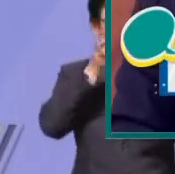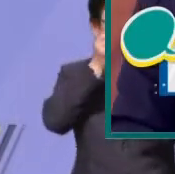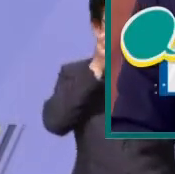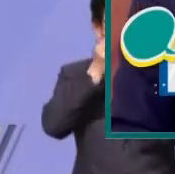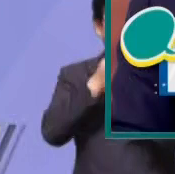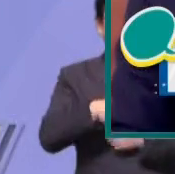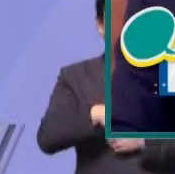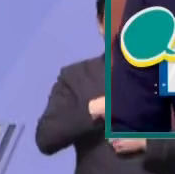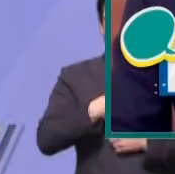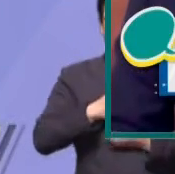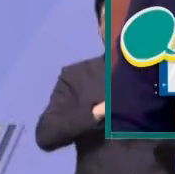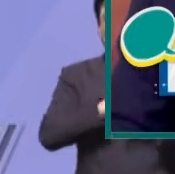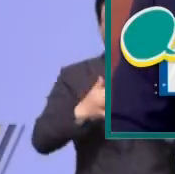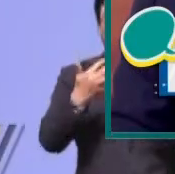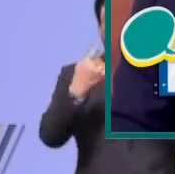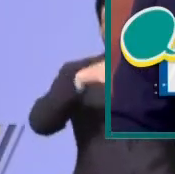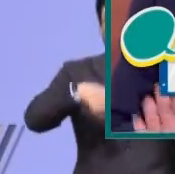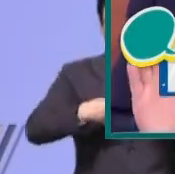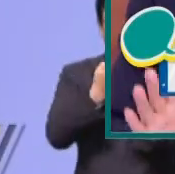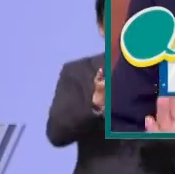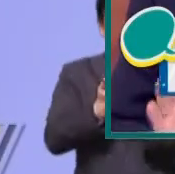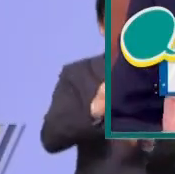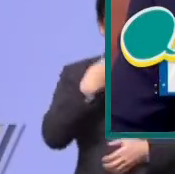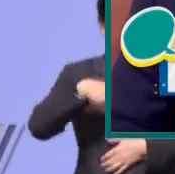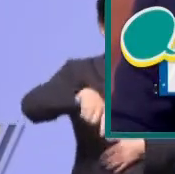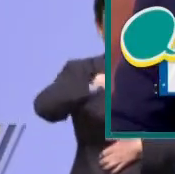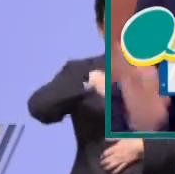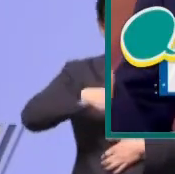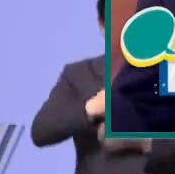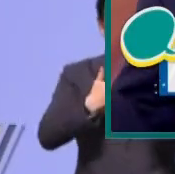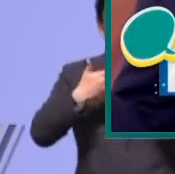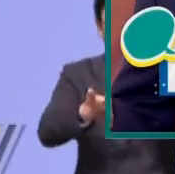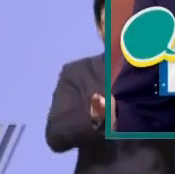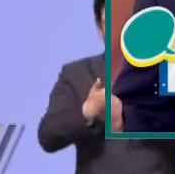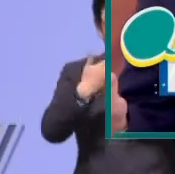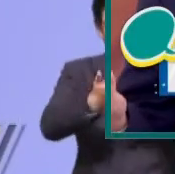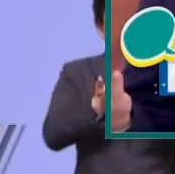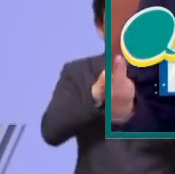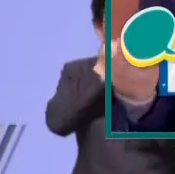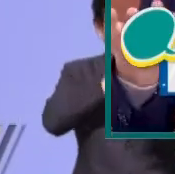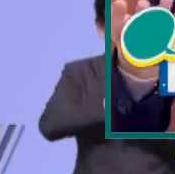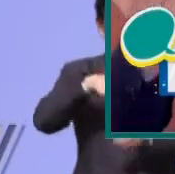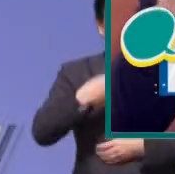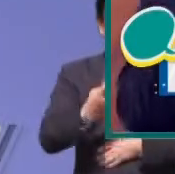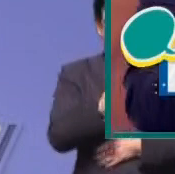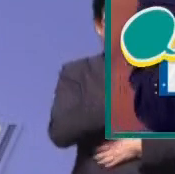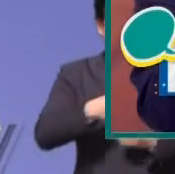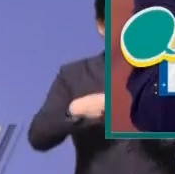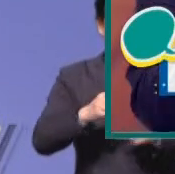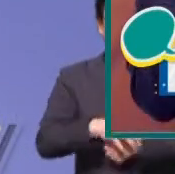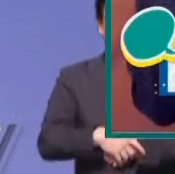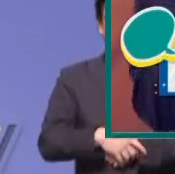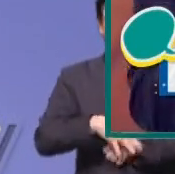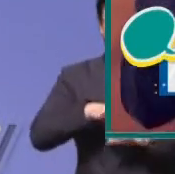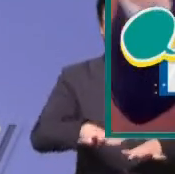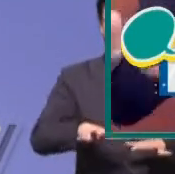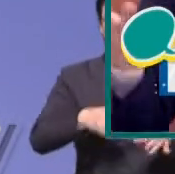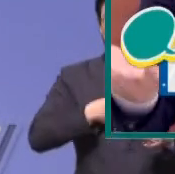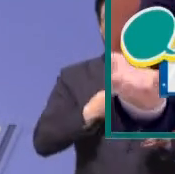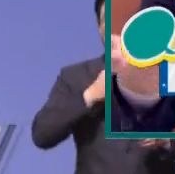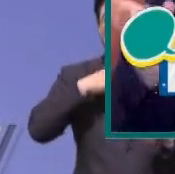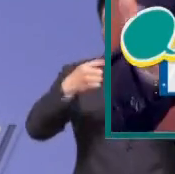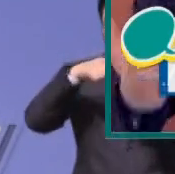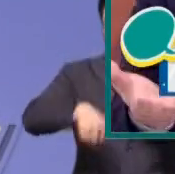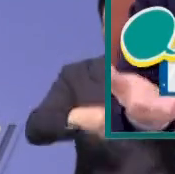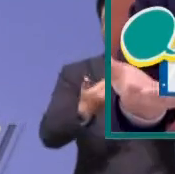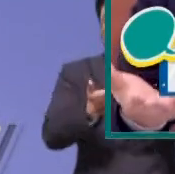看《远见天下》等等的招， 没了。我坦白讲，这一部分哈，它会很困难。就如同大家说的哈，就是说，你如果从客观，不管是媒体或各